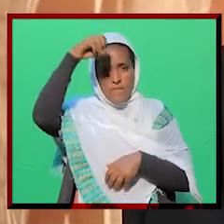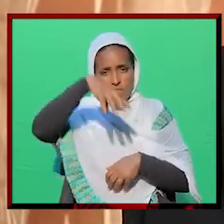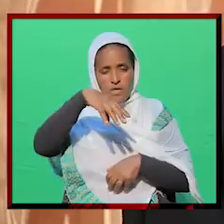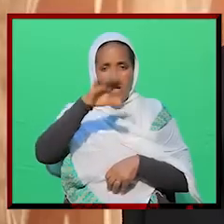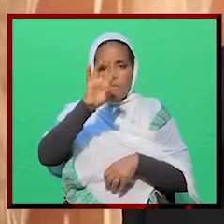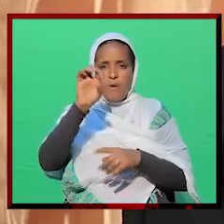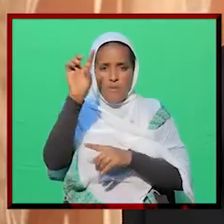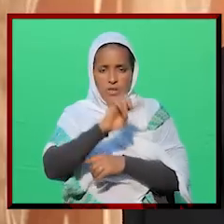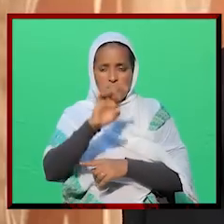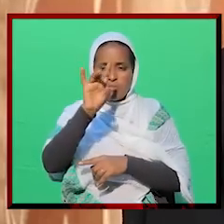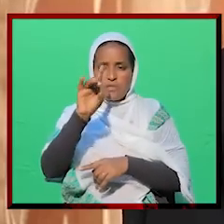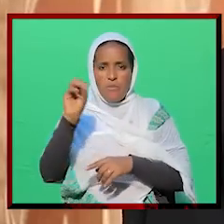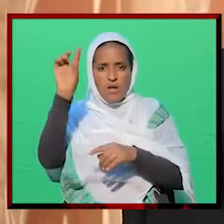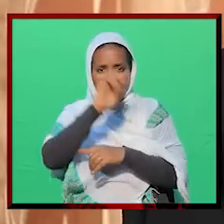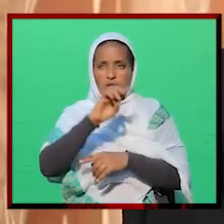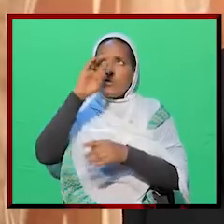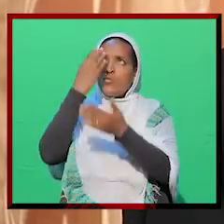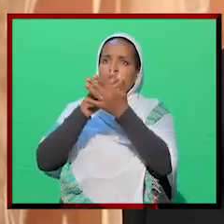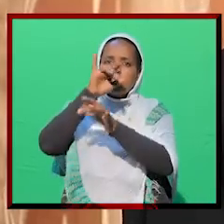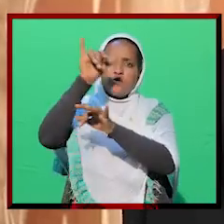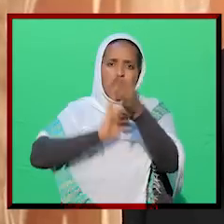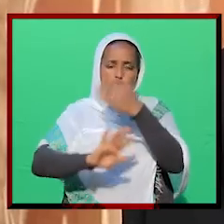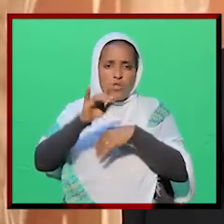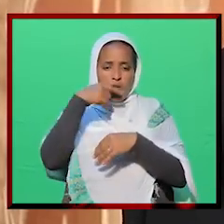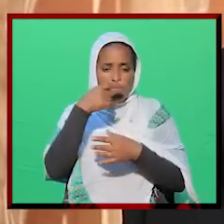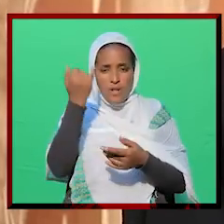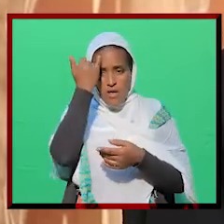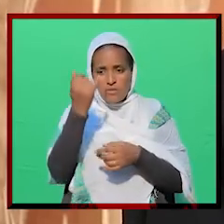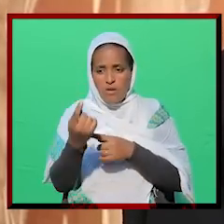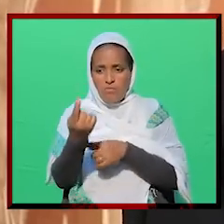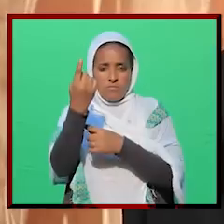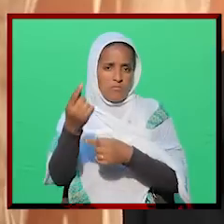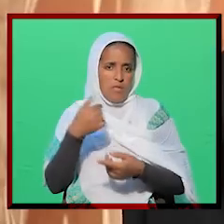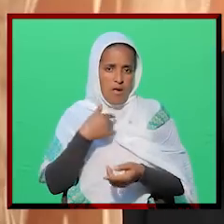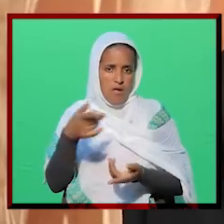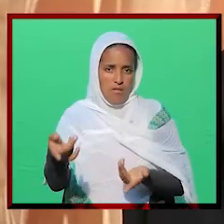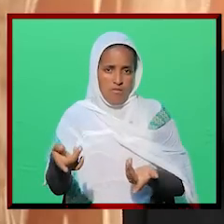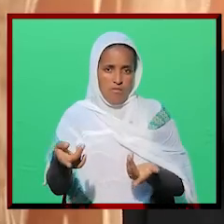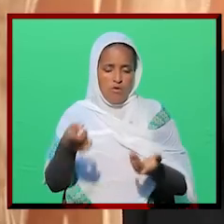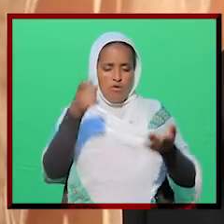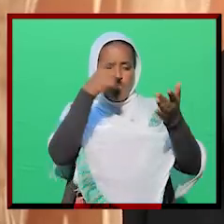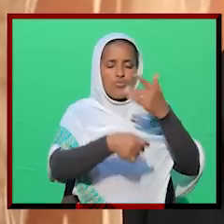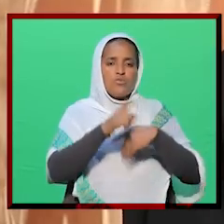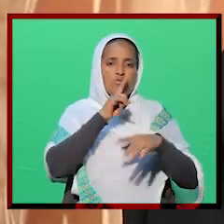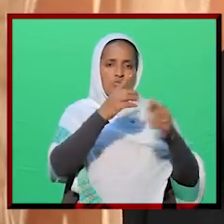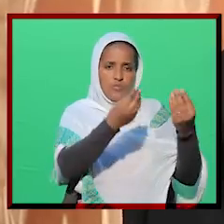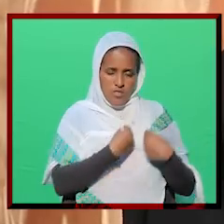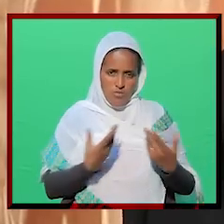በቅባት የባህሪ ሆነ በቅባት ወይ በመንፈስ ከብሮ የባህሪ ሆነ ነው የሚሉ